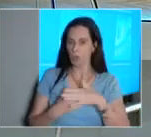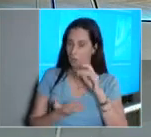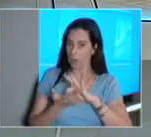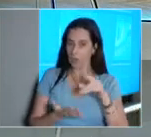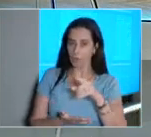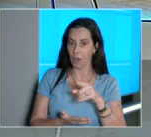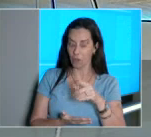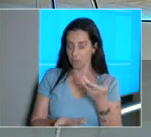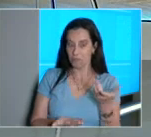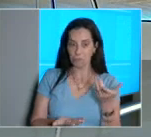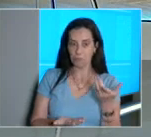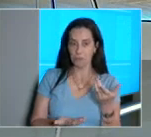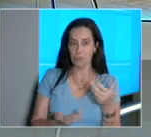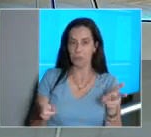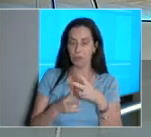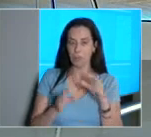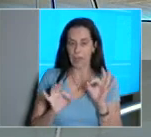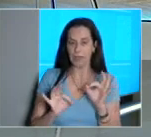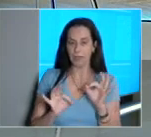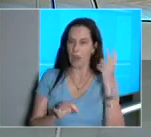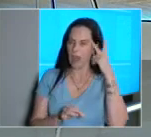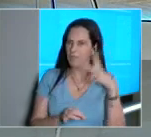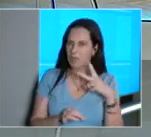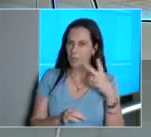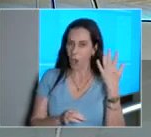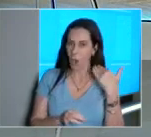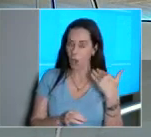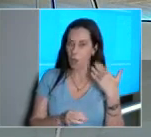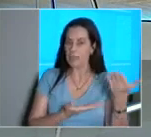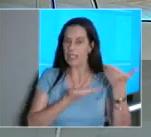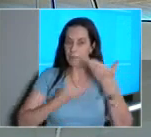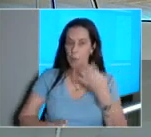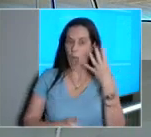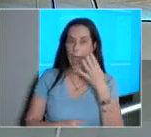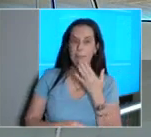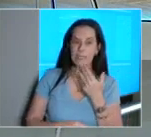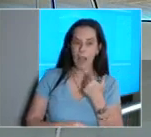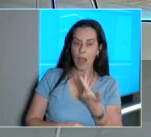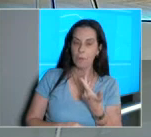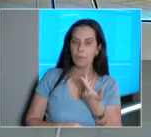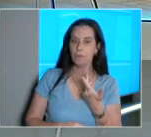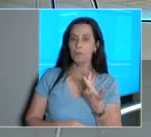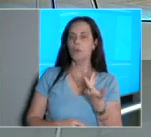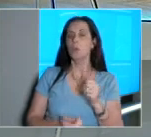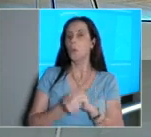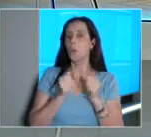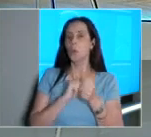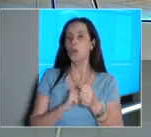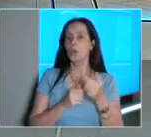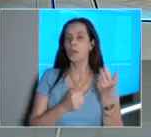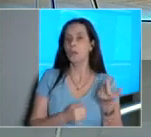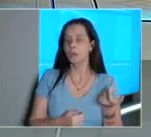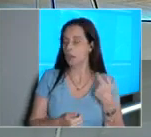הכתבה, או לפי הידיעה פה, אי אפשר בעצם באמת להבין אם היו אורחים מוזמנים של בעל השמחה, או